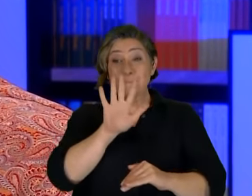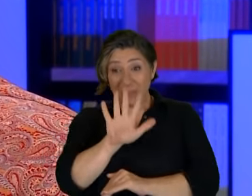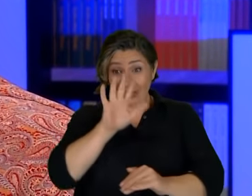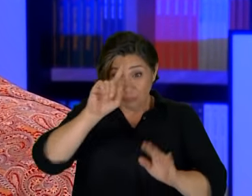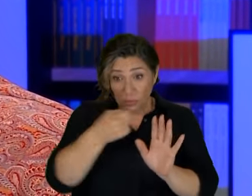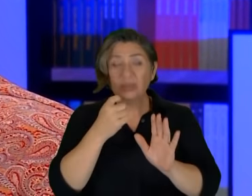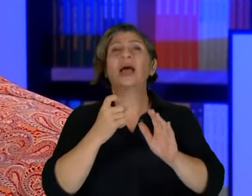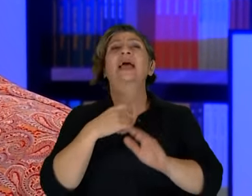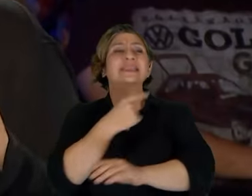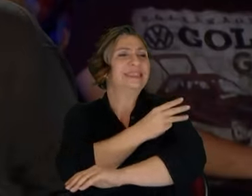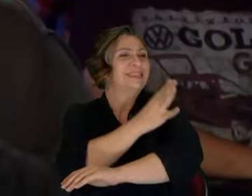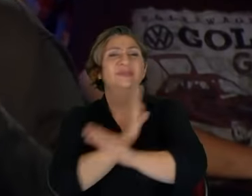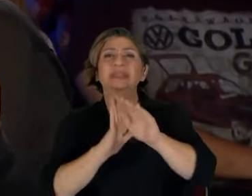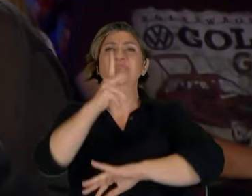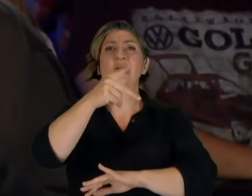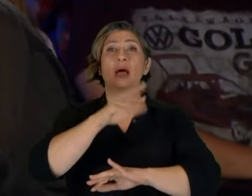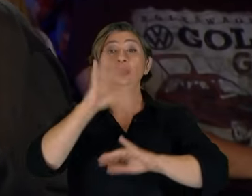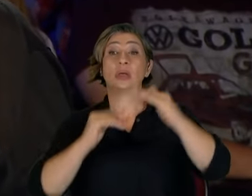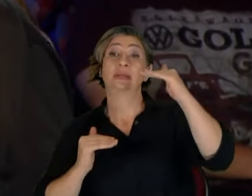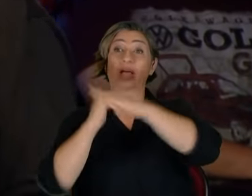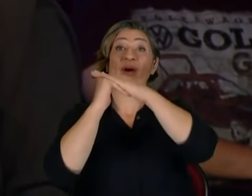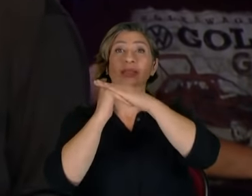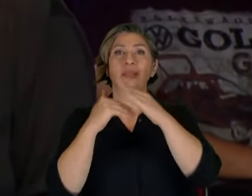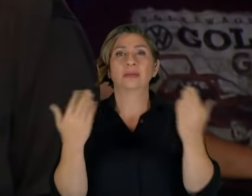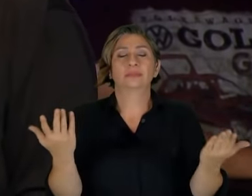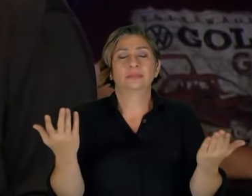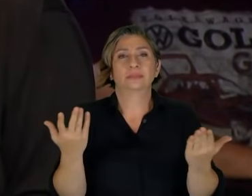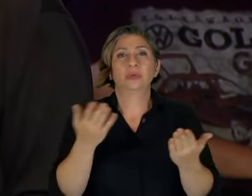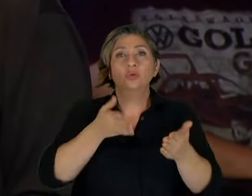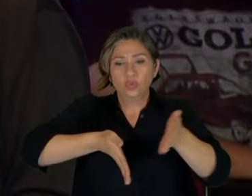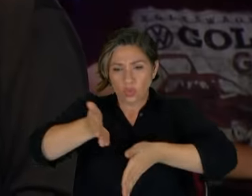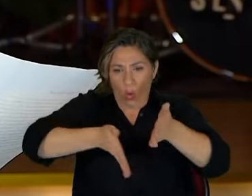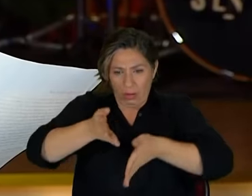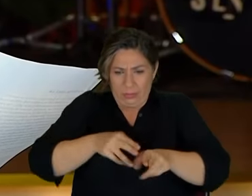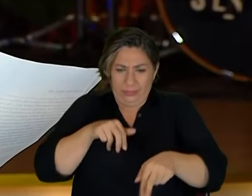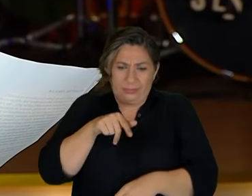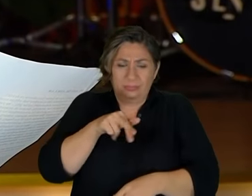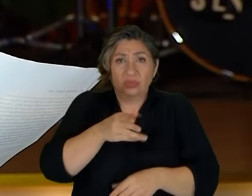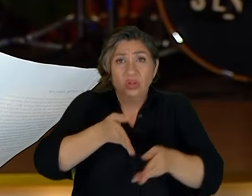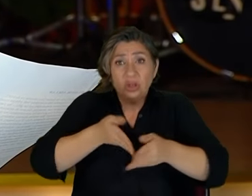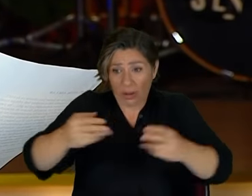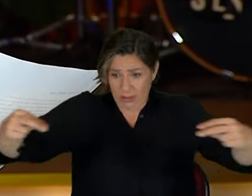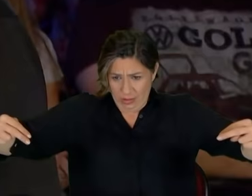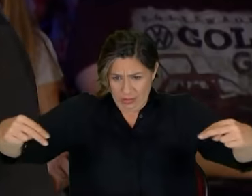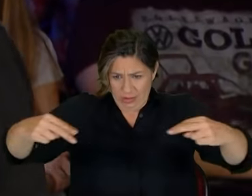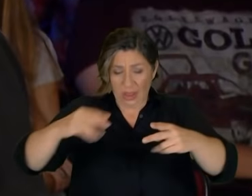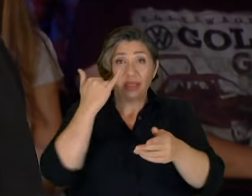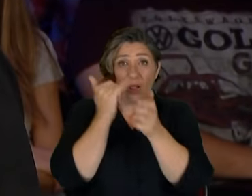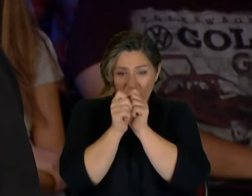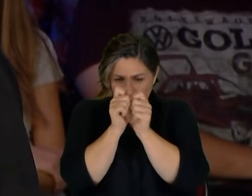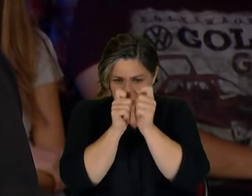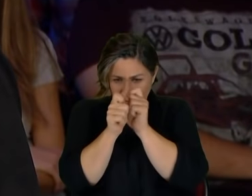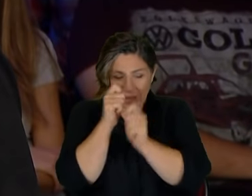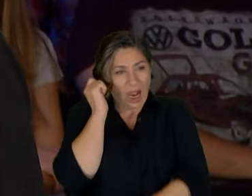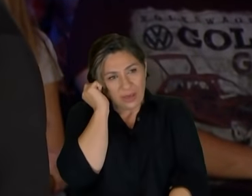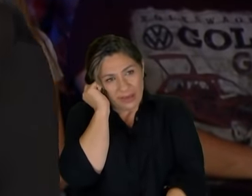geçeceğiz. Her şey bizde marjinal noktada. Elimizde sokakta yürüyor. Adam caddeden geçiyor. Elinde telefon,